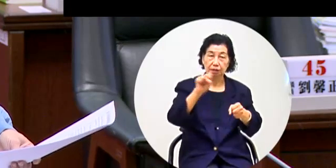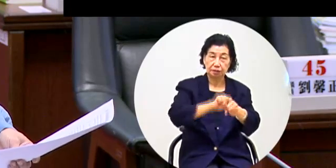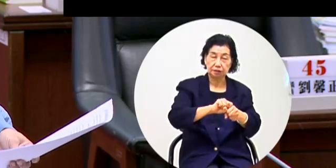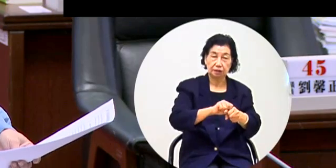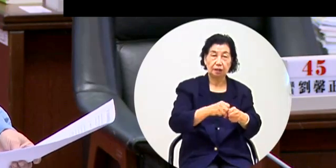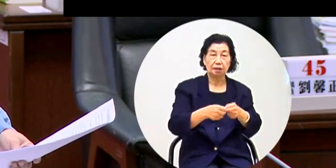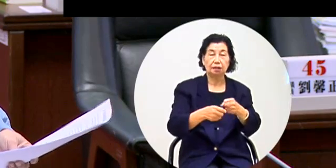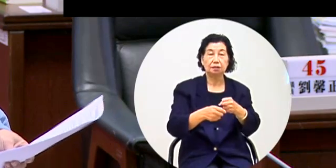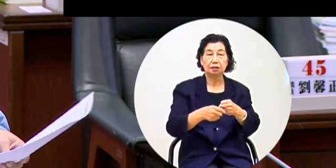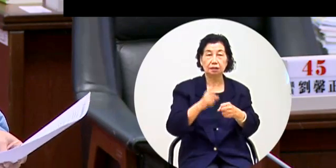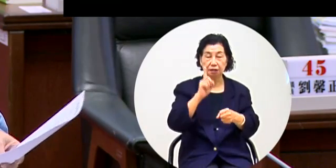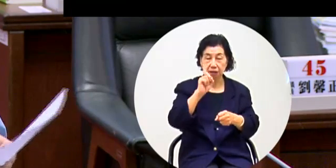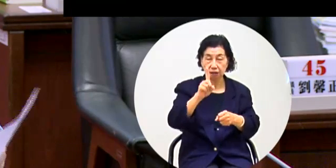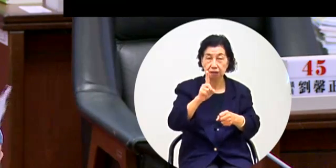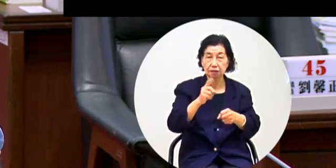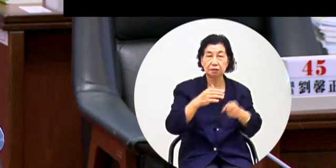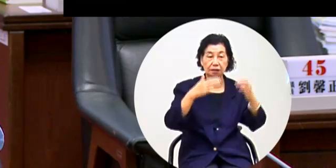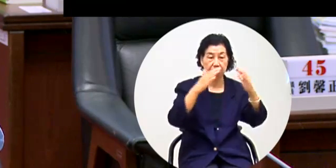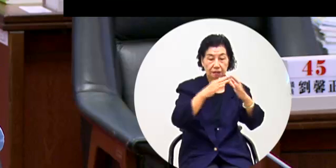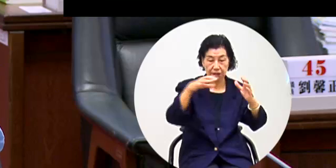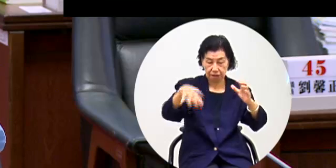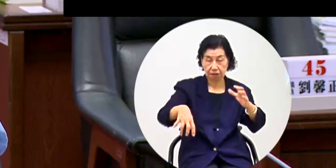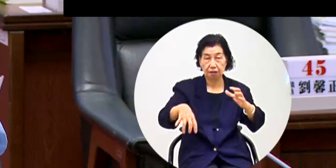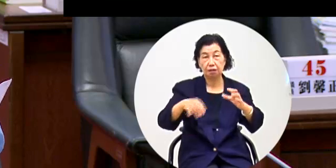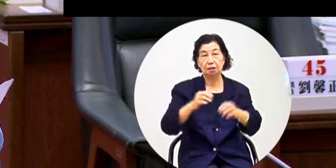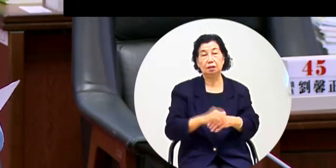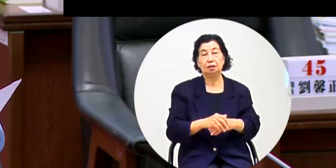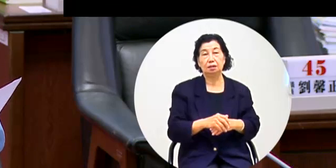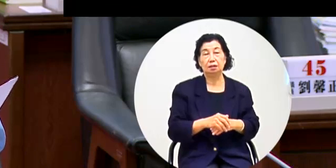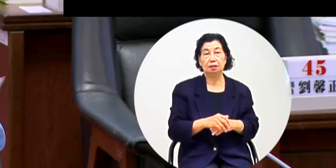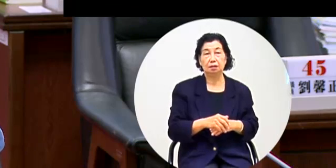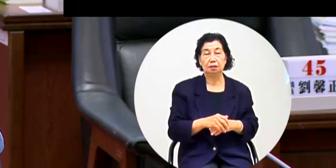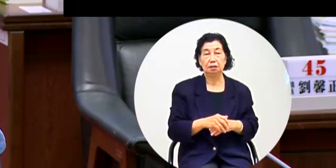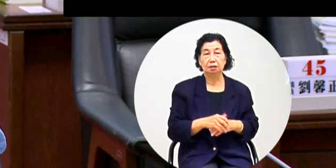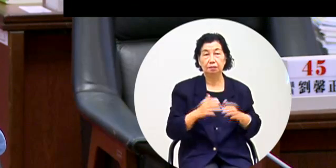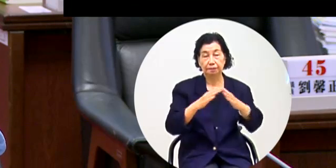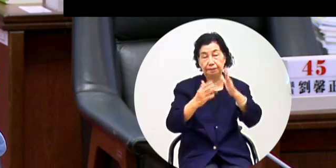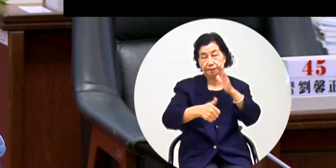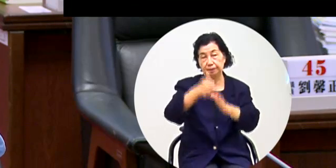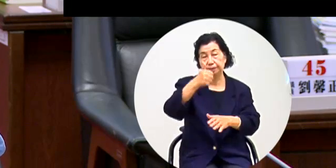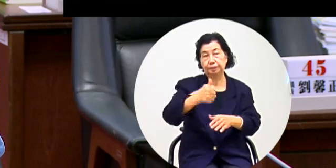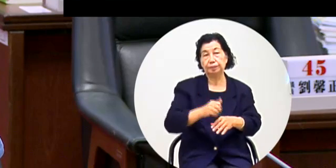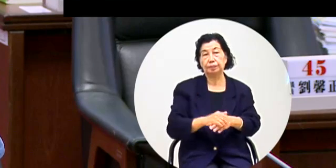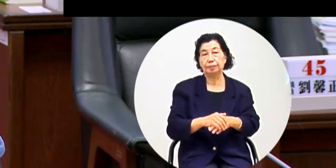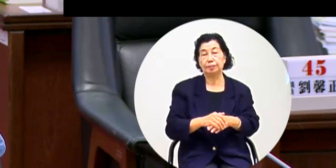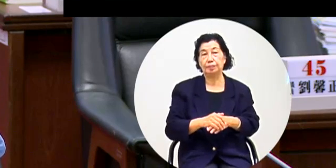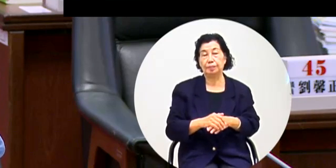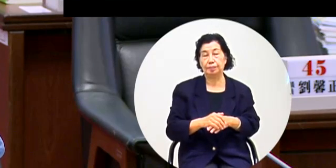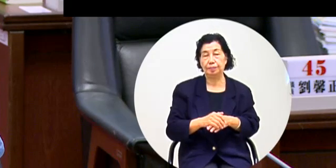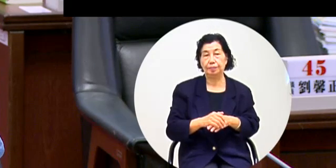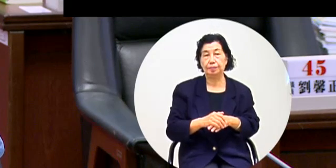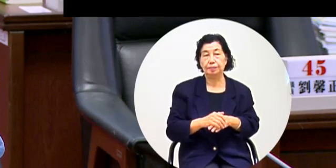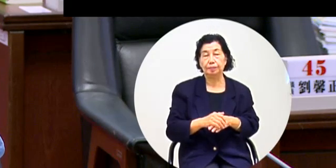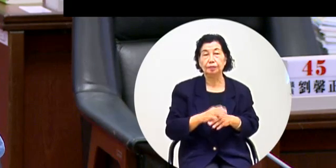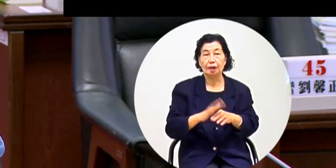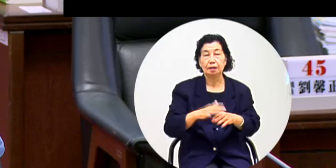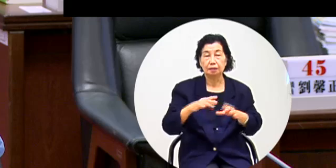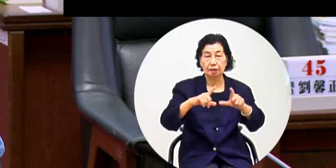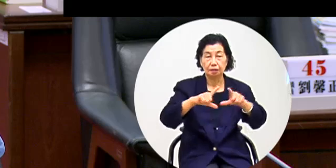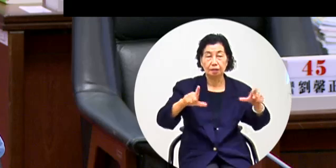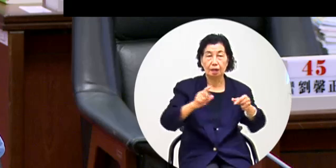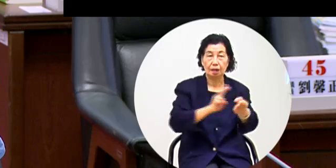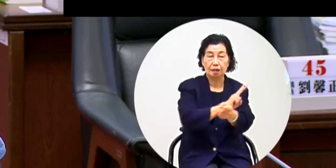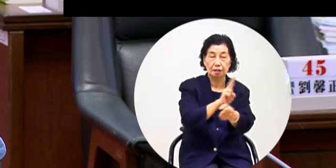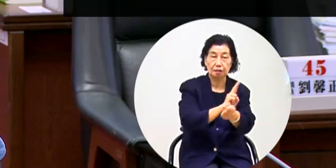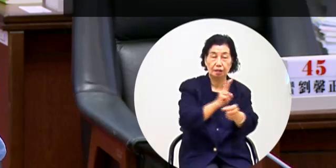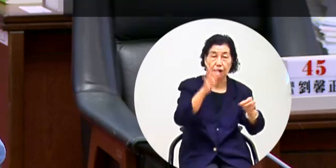加？起定这个哈，我一并的请你回答大林埔跟红毛港里跟我们要邻